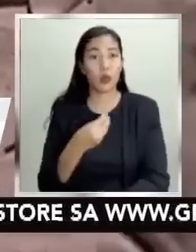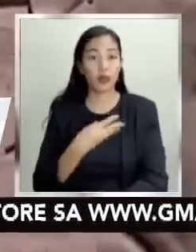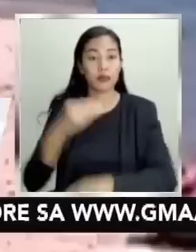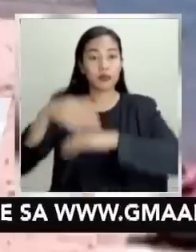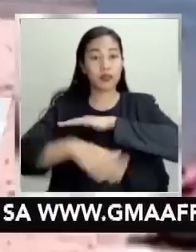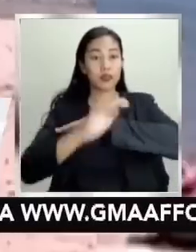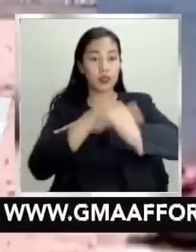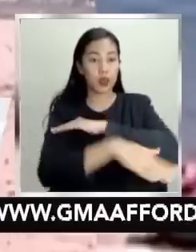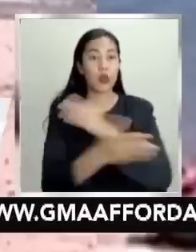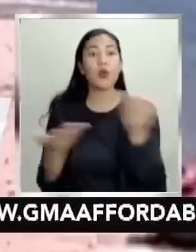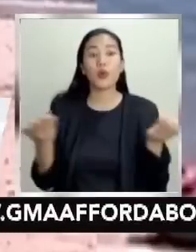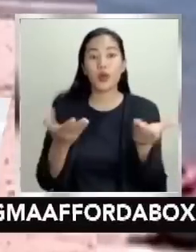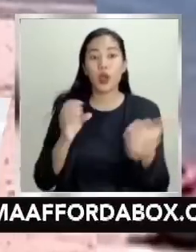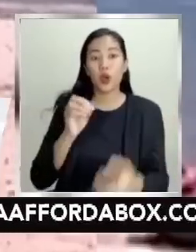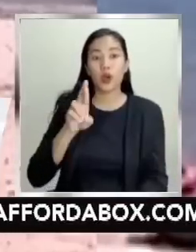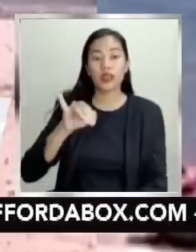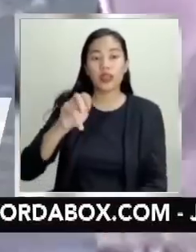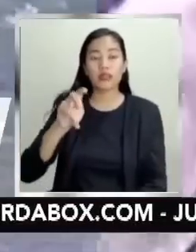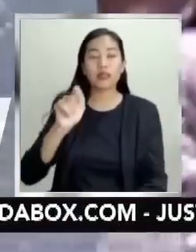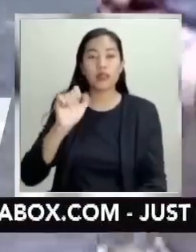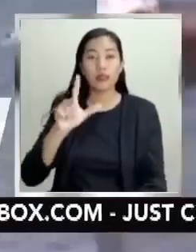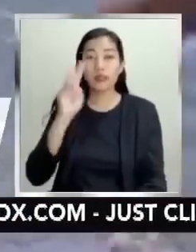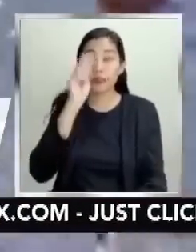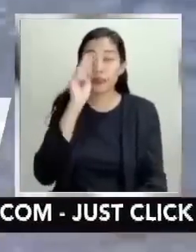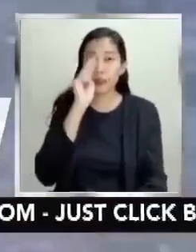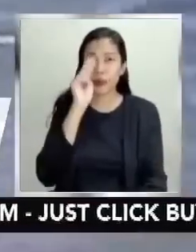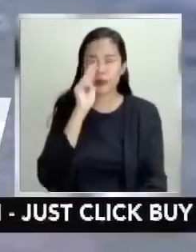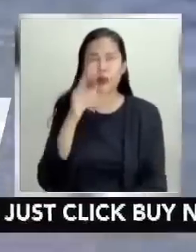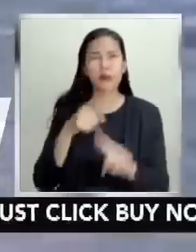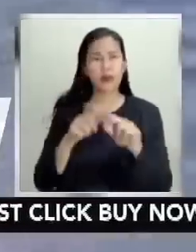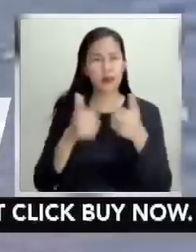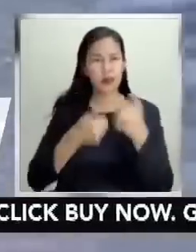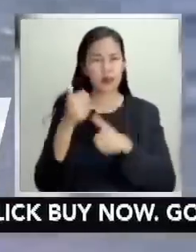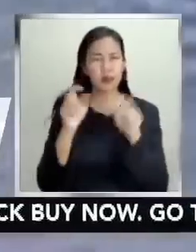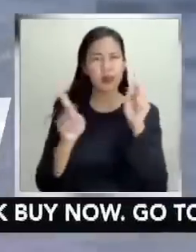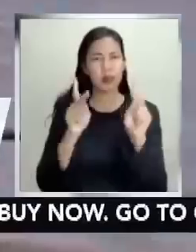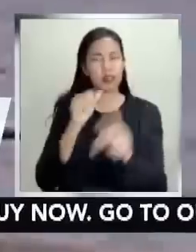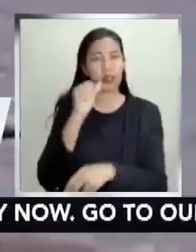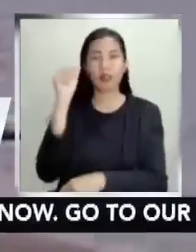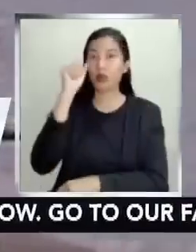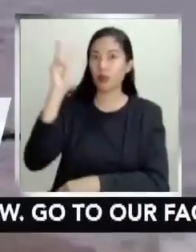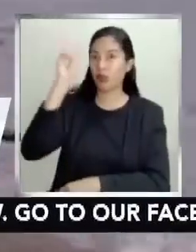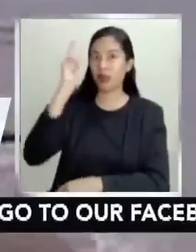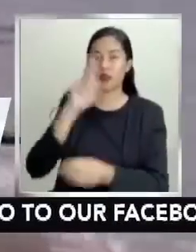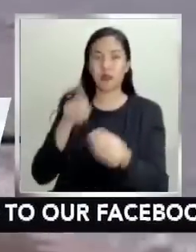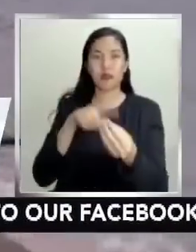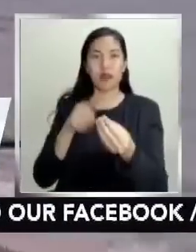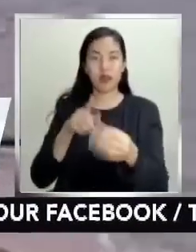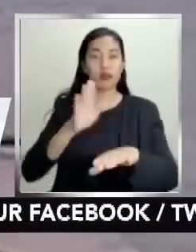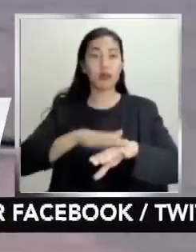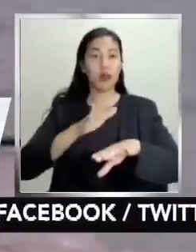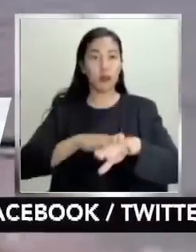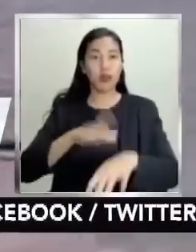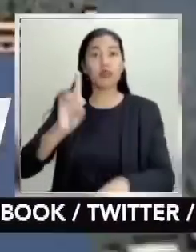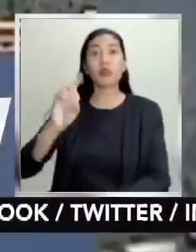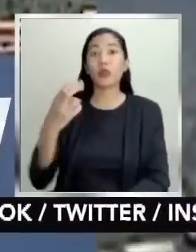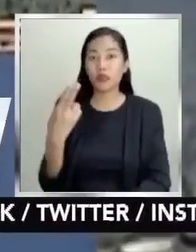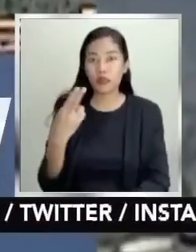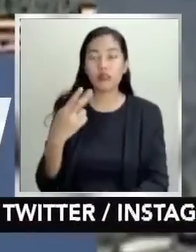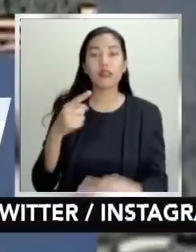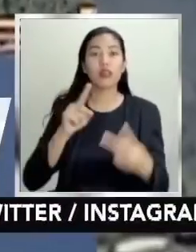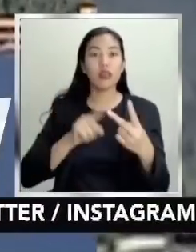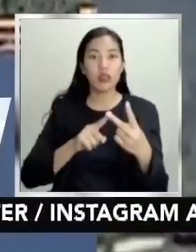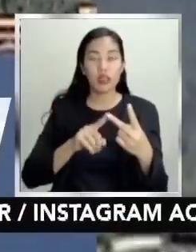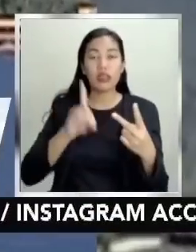Mindoro. Marami di alam ang tungkol sa abiso ng Department of Health at Department of Environment and Natural Resources na